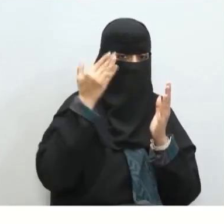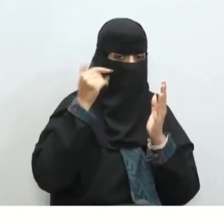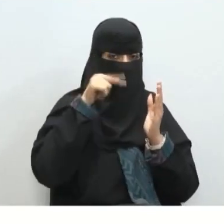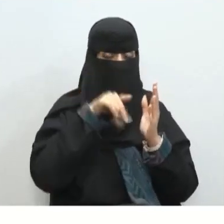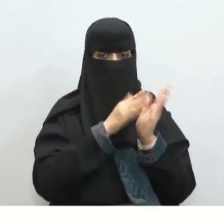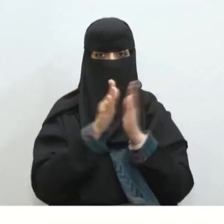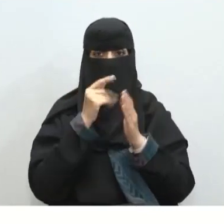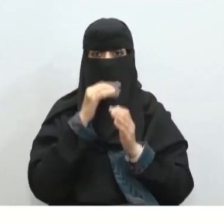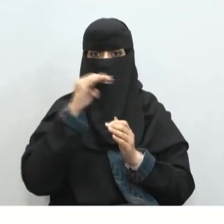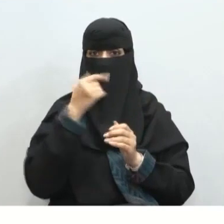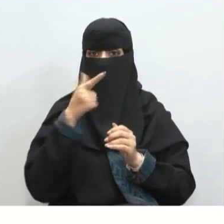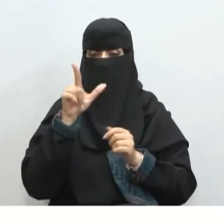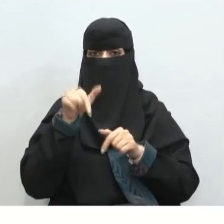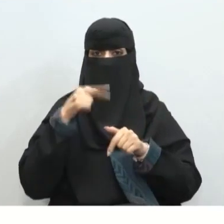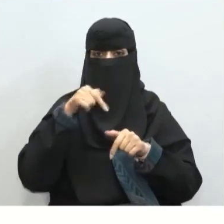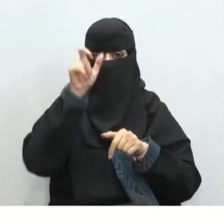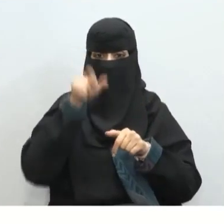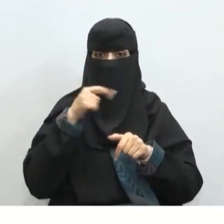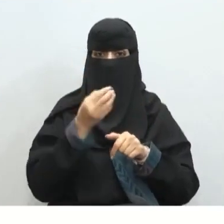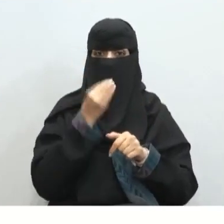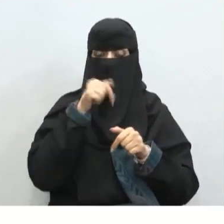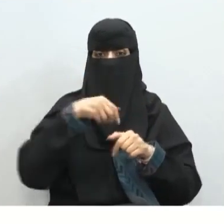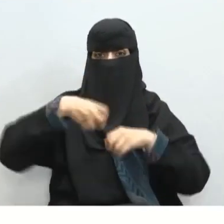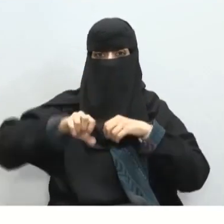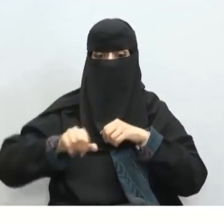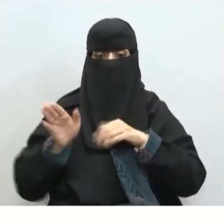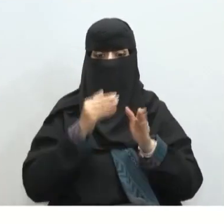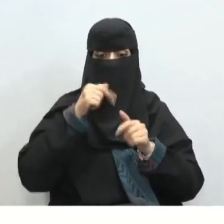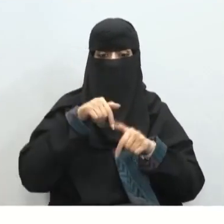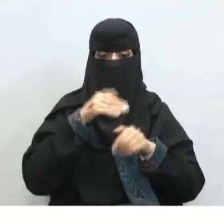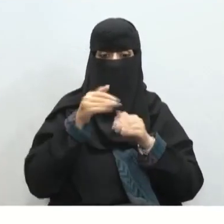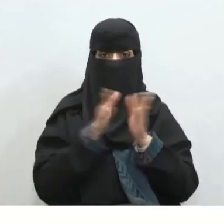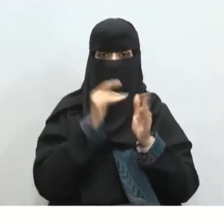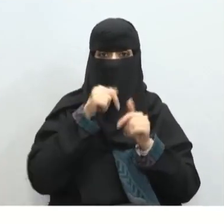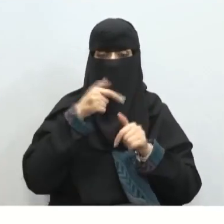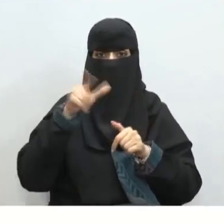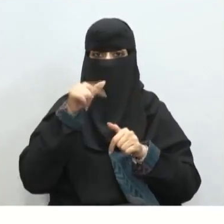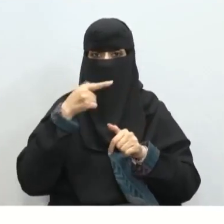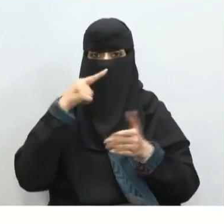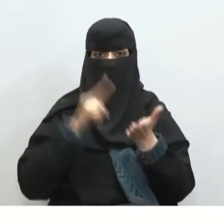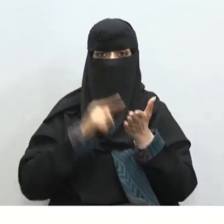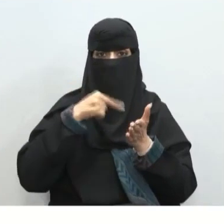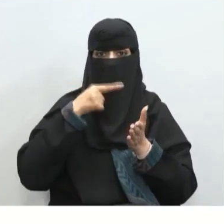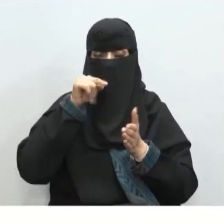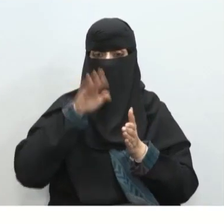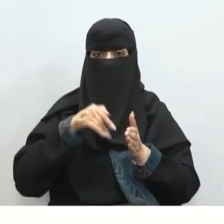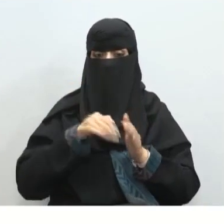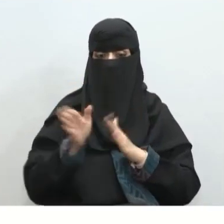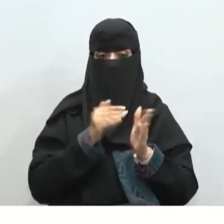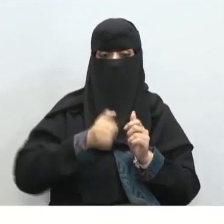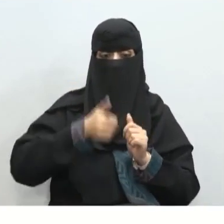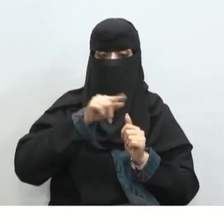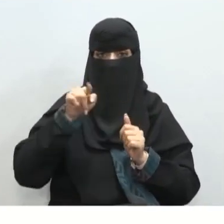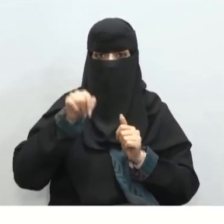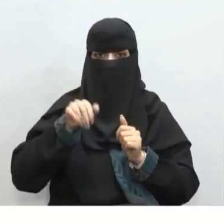لتصبح الجمله صحيحه الذاتيه التغذي جزيء الطاقه في الخليه والصحيح نذكر لانه الاي تي بي هو